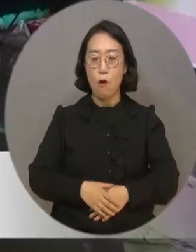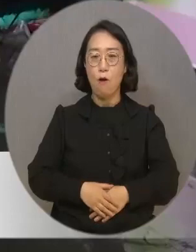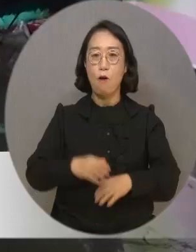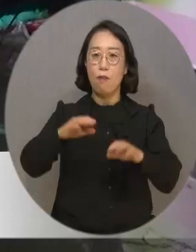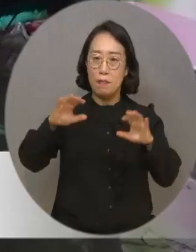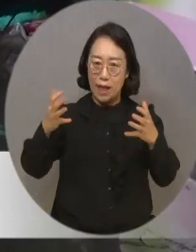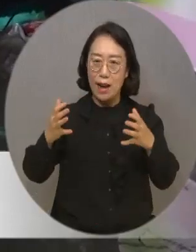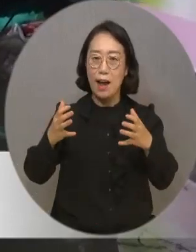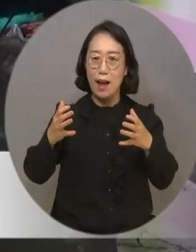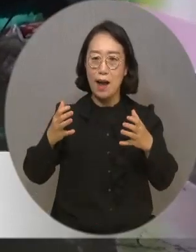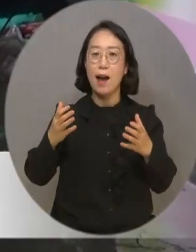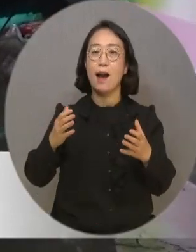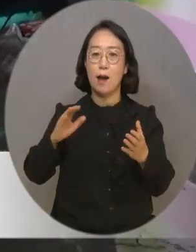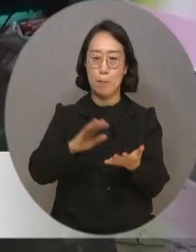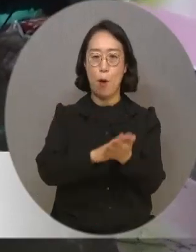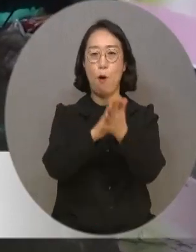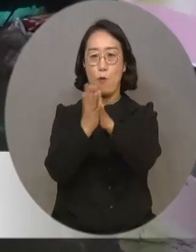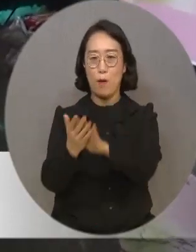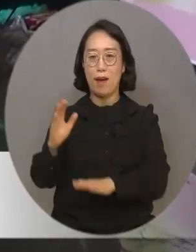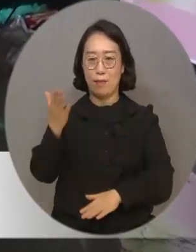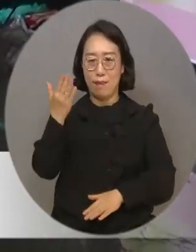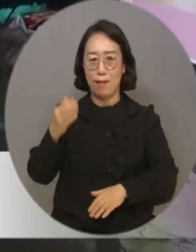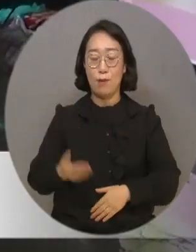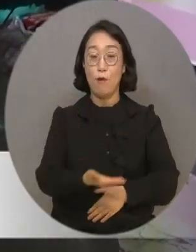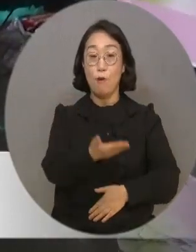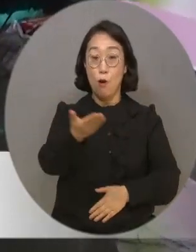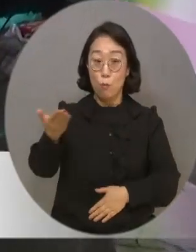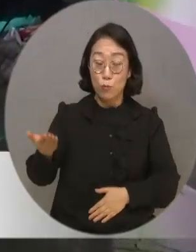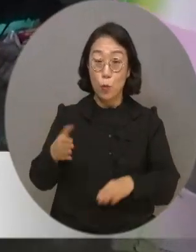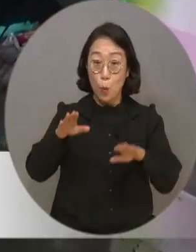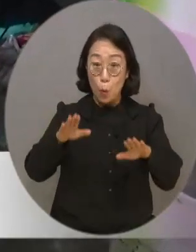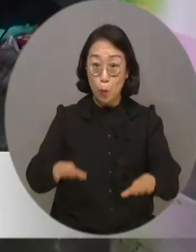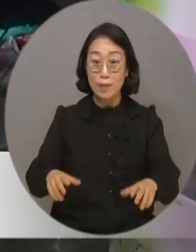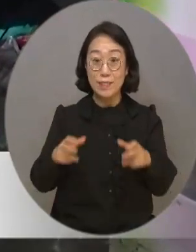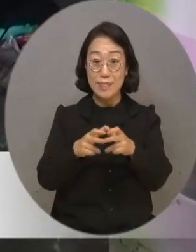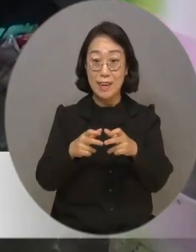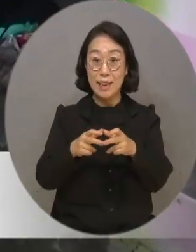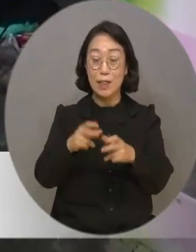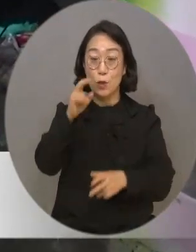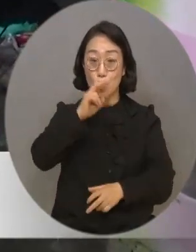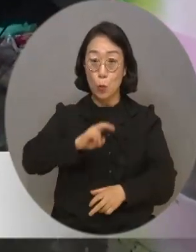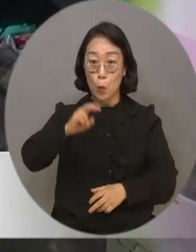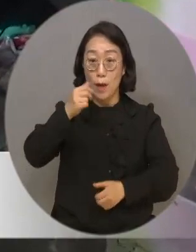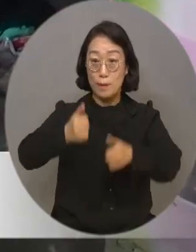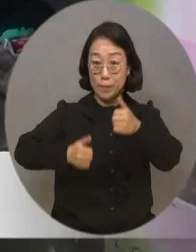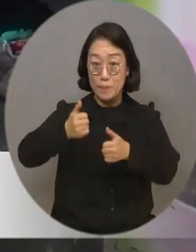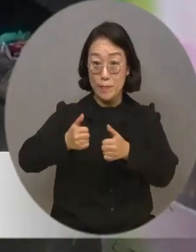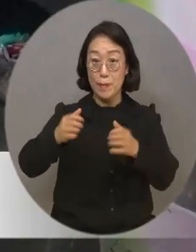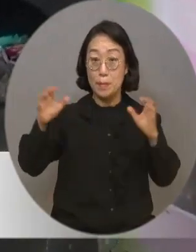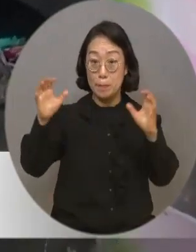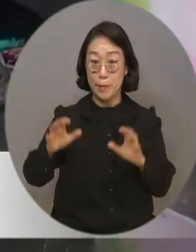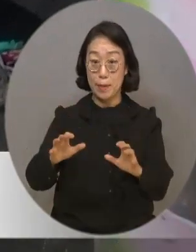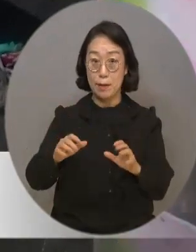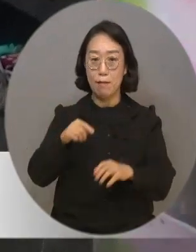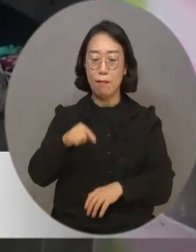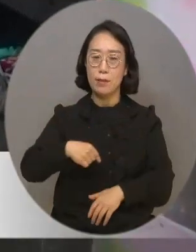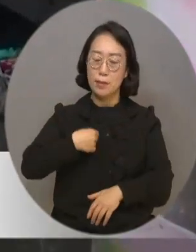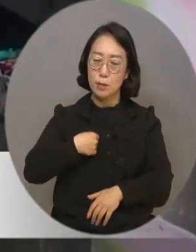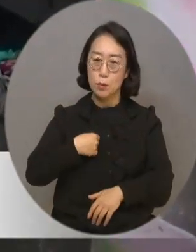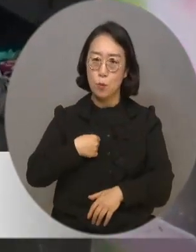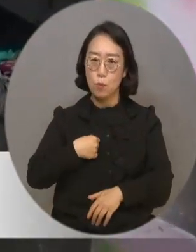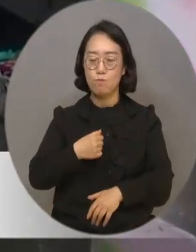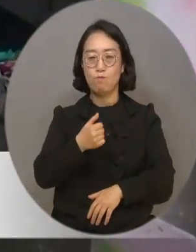우리나라가 되어야 합니다. 여러분, 오늘 장애인 가요제를 통해 스스로